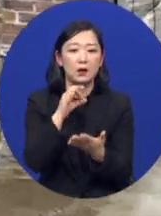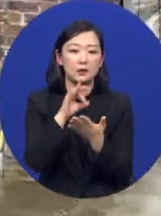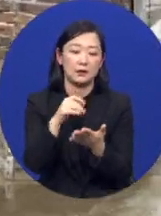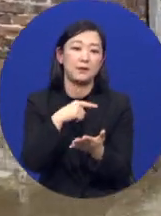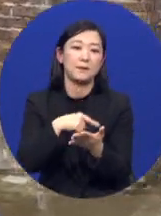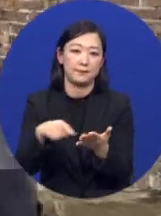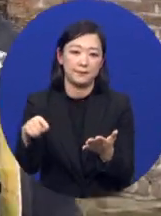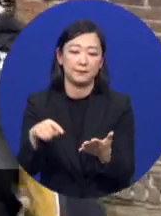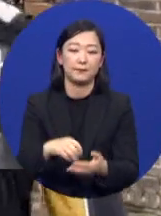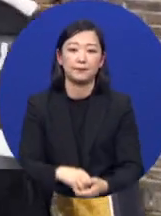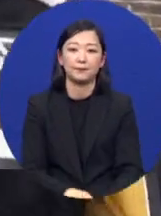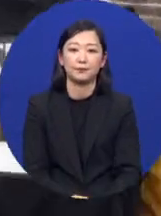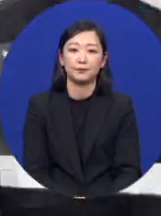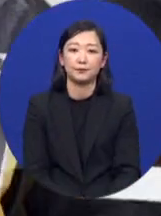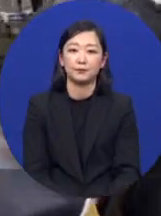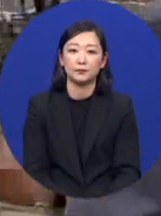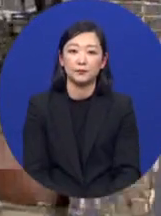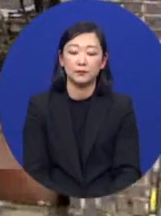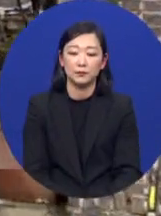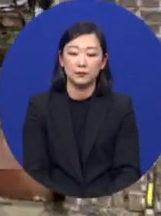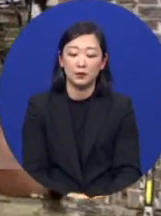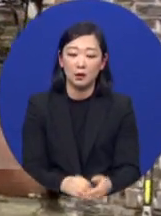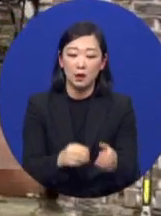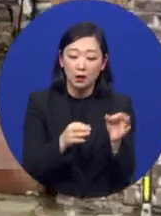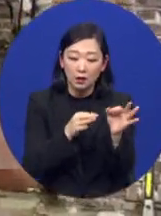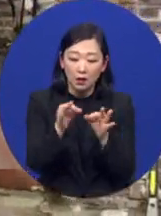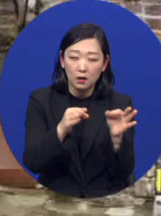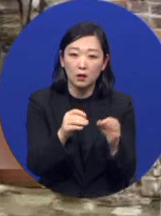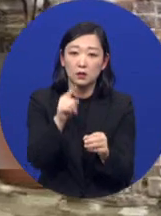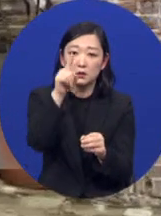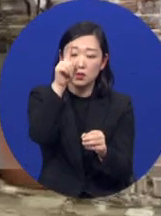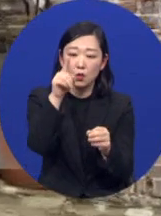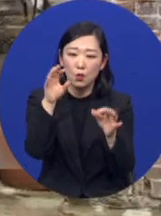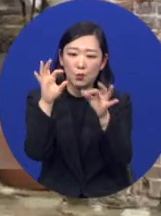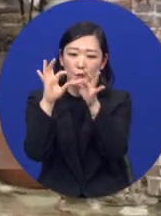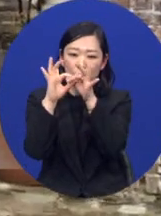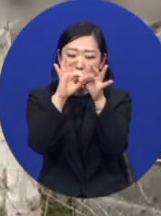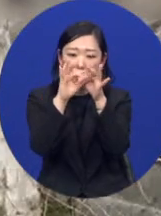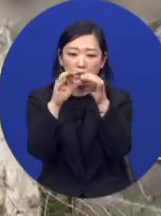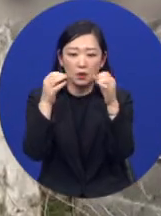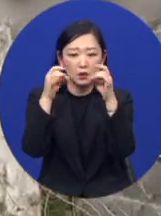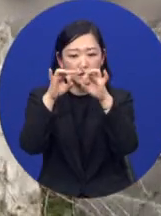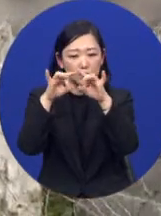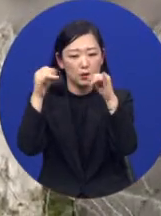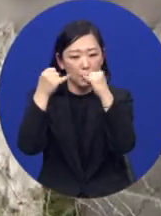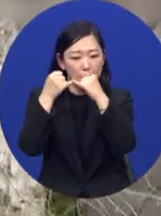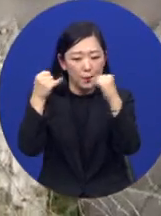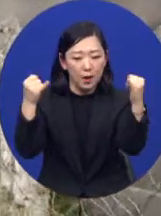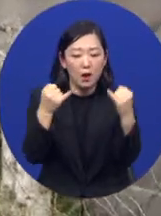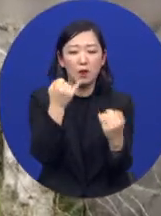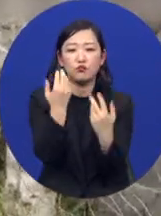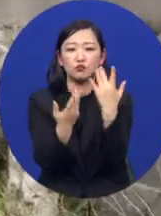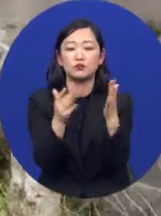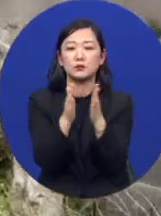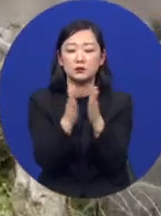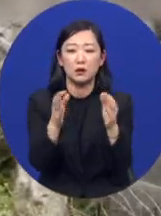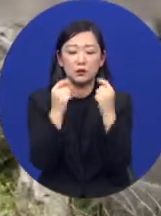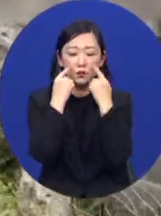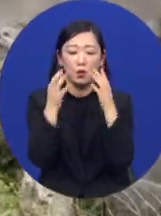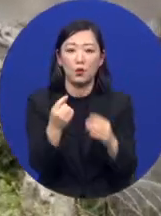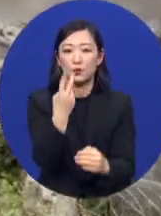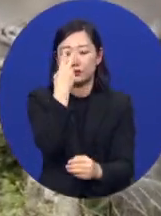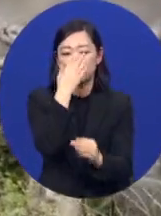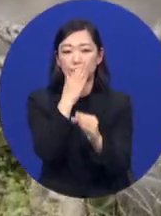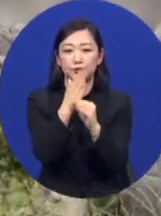피해가났습니다 주방당국은 소매점 천장으로 연결된 전기 배선에서 불이 시작된 것으로 보고 정확한 원인을